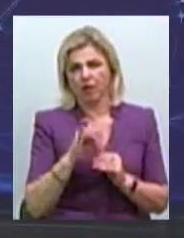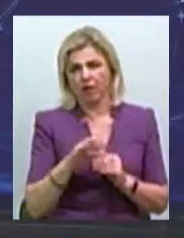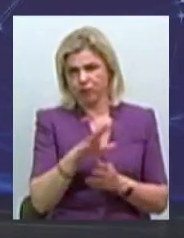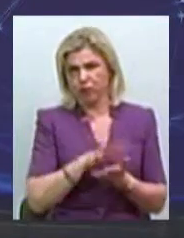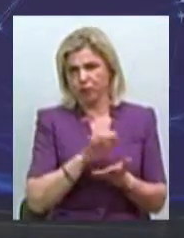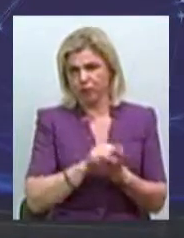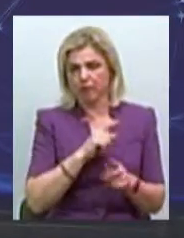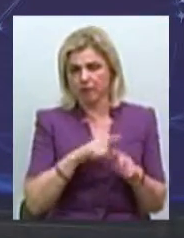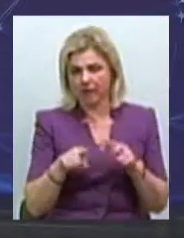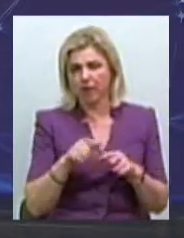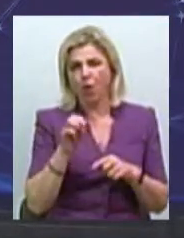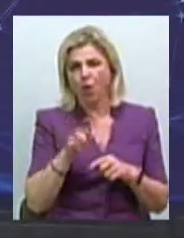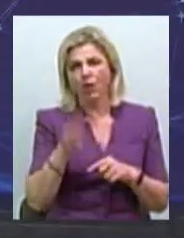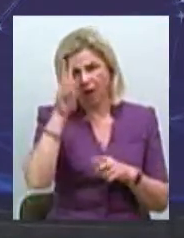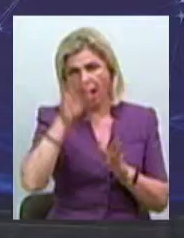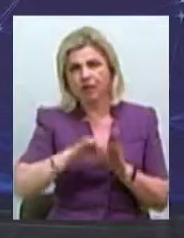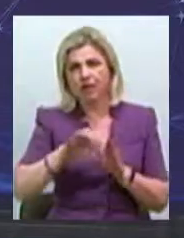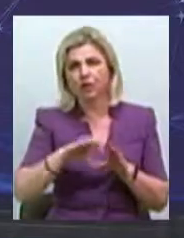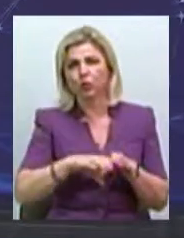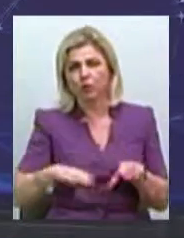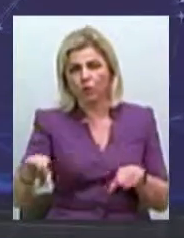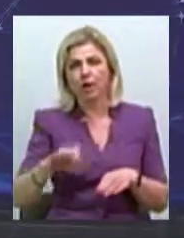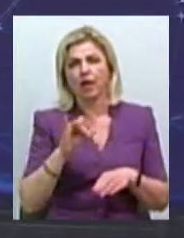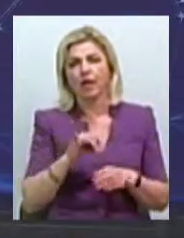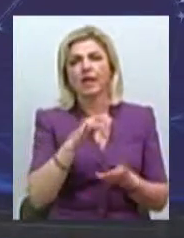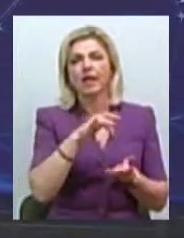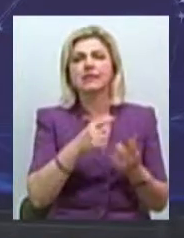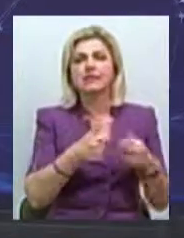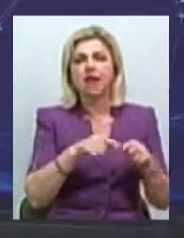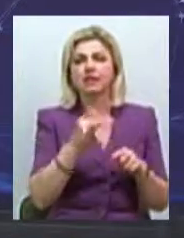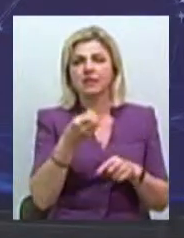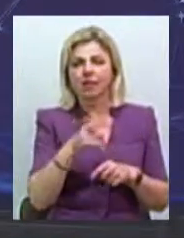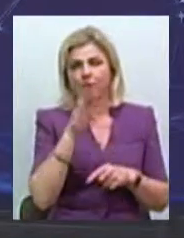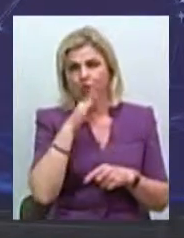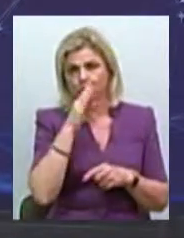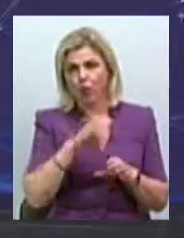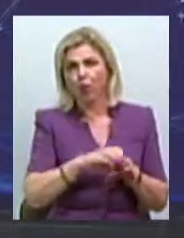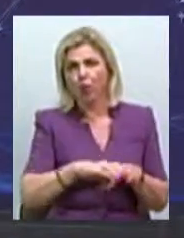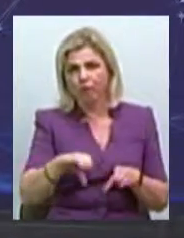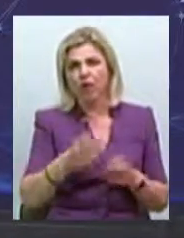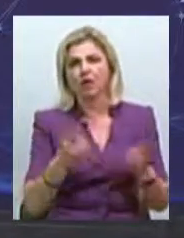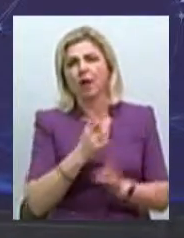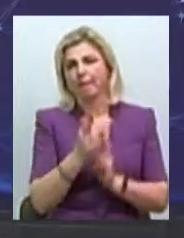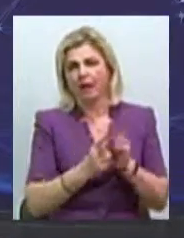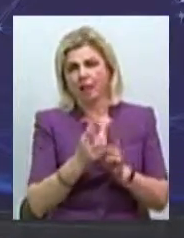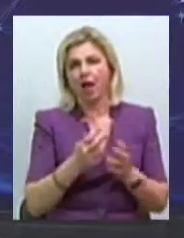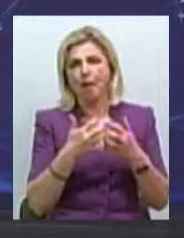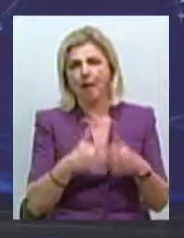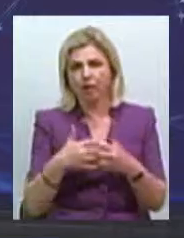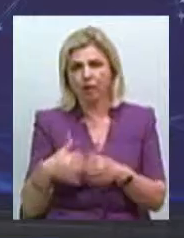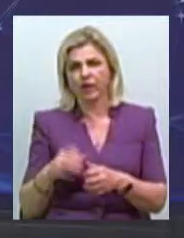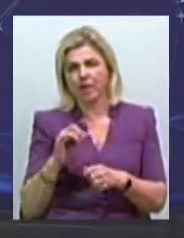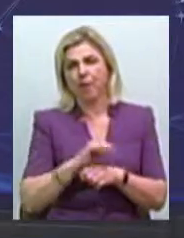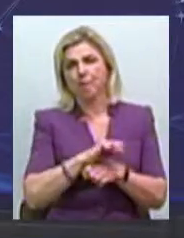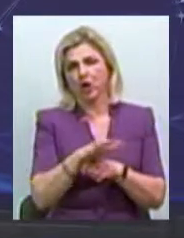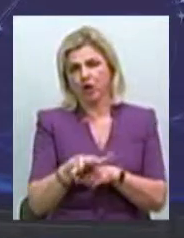інше. Потрібна модернізація станції водопроводу. Теж є проблеми, потрібно міняти обладнання, таке інше. Ну і мережі.